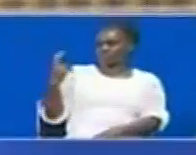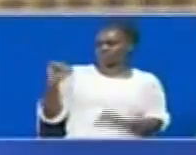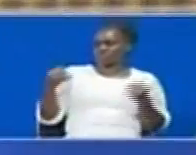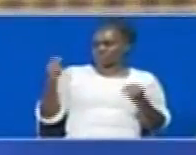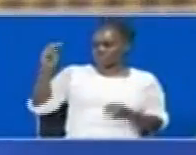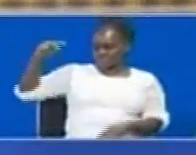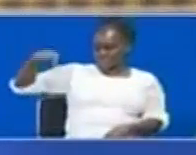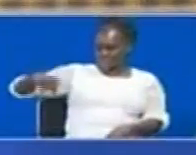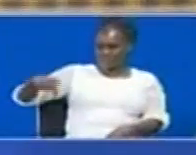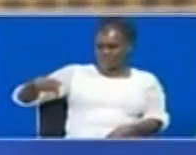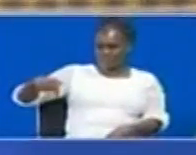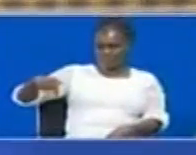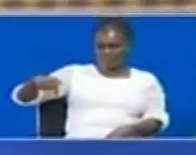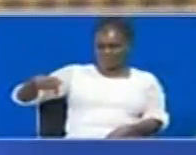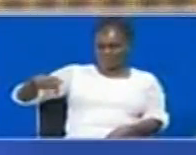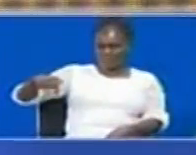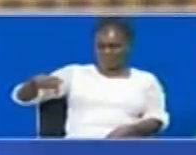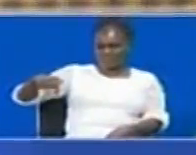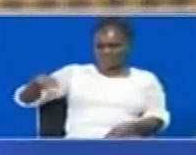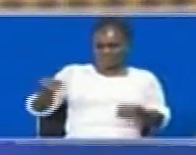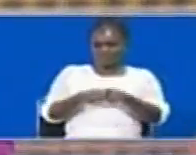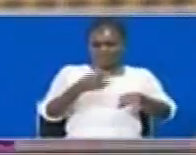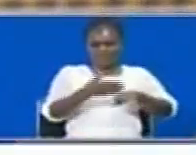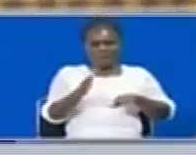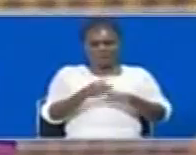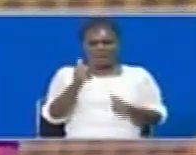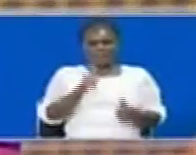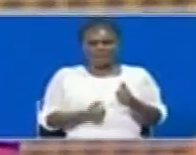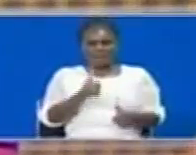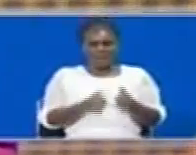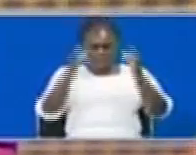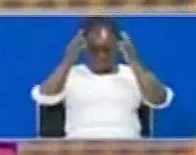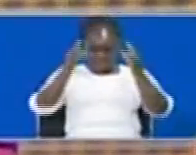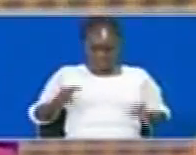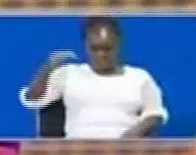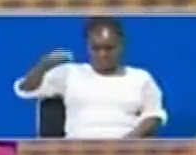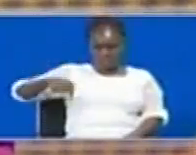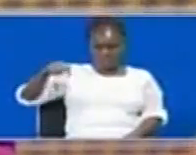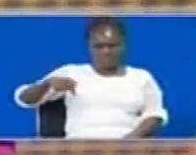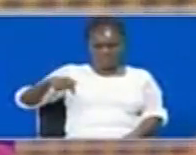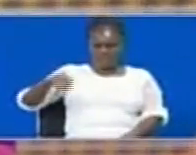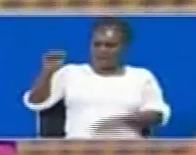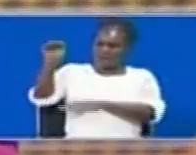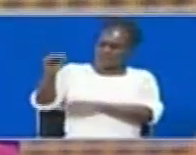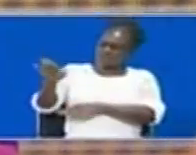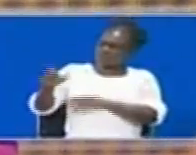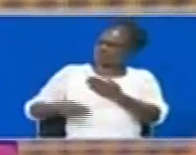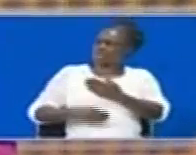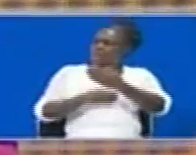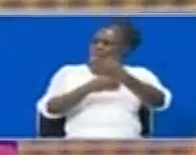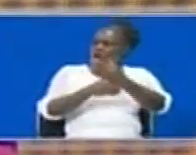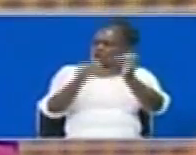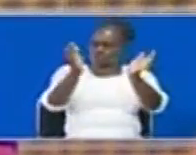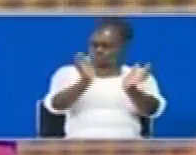za KTN leo na kwa kutuma ujumbe kuhusiana na kauli yetu hii leo ambapo tulikuwa tumekuuliza, je, unaunga